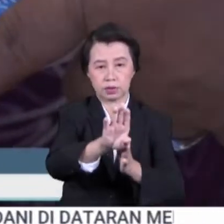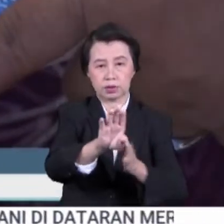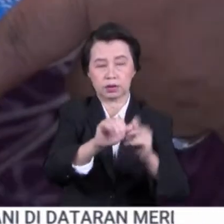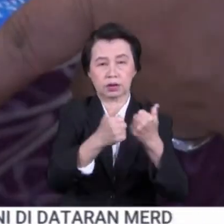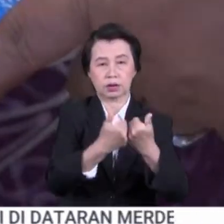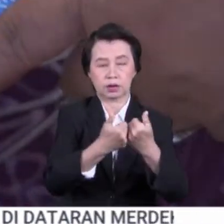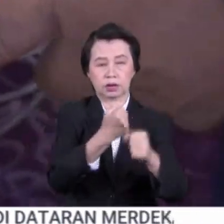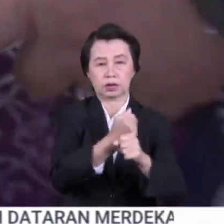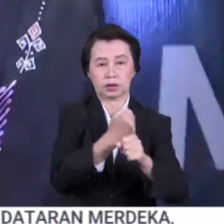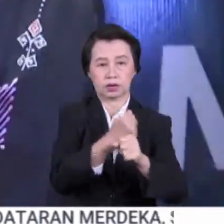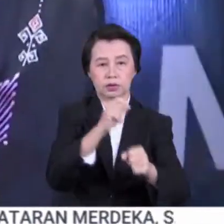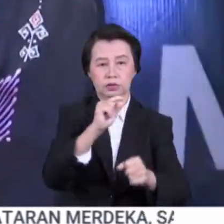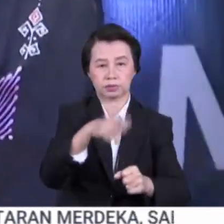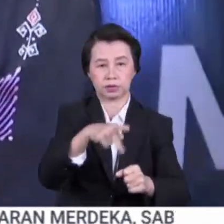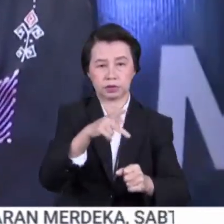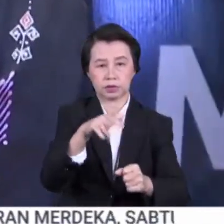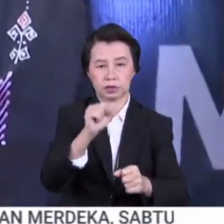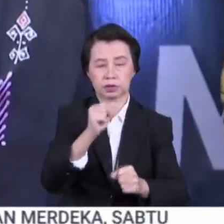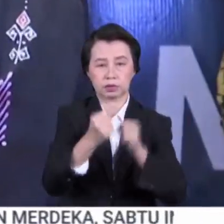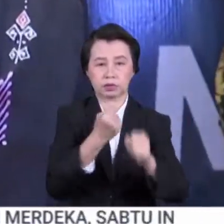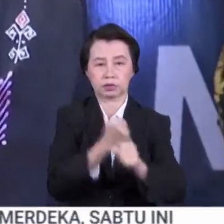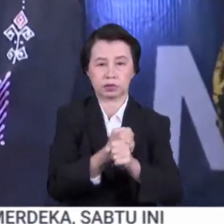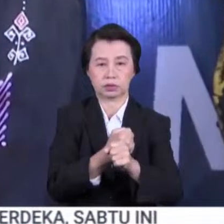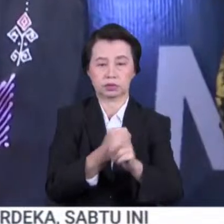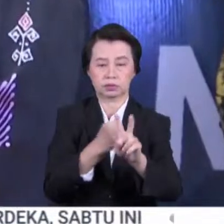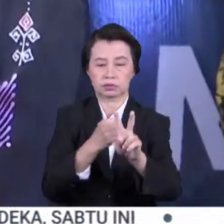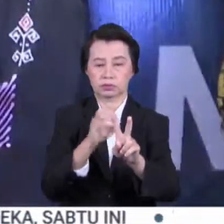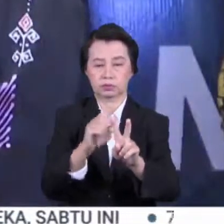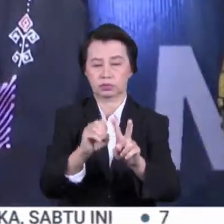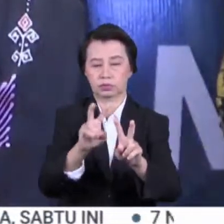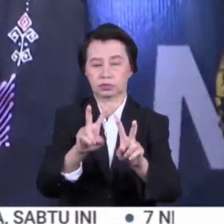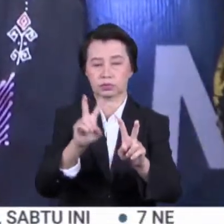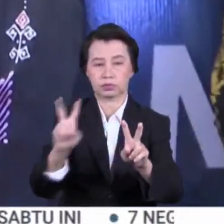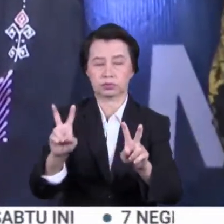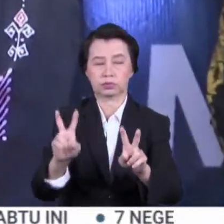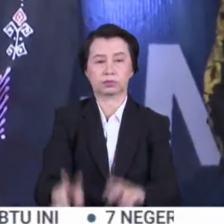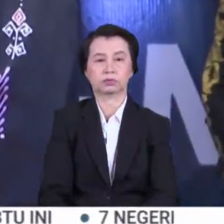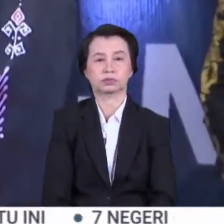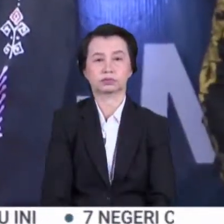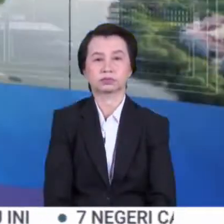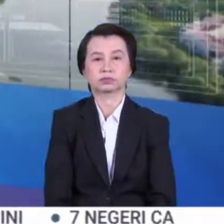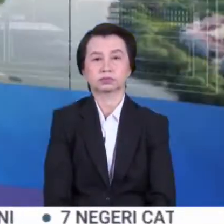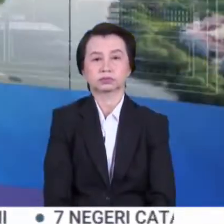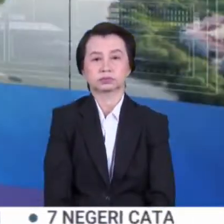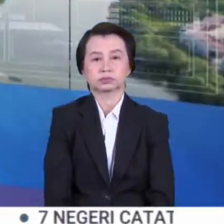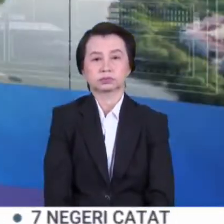Sekerja GPKS tahun 2022.